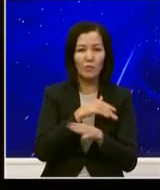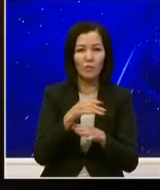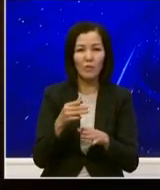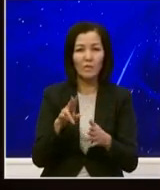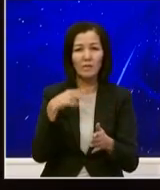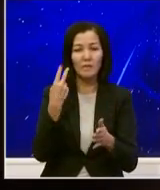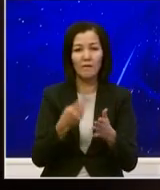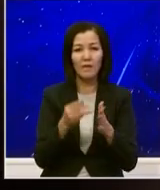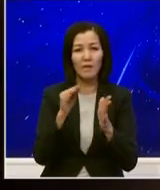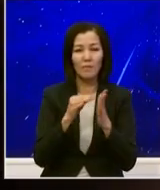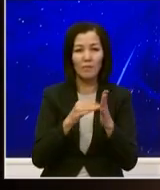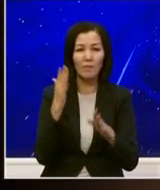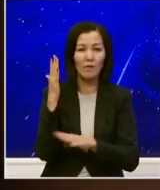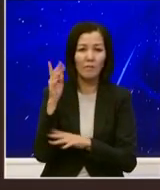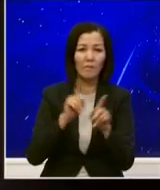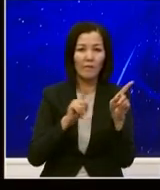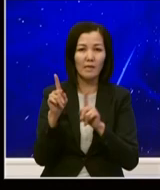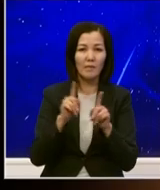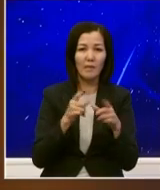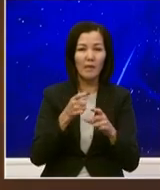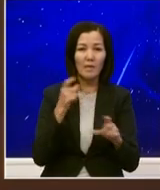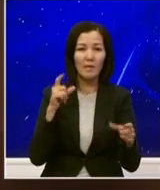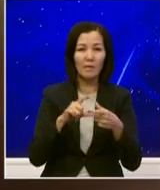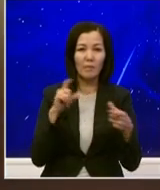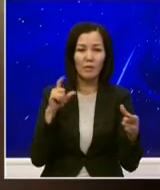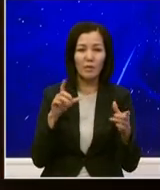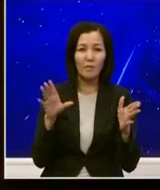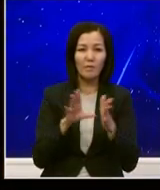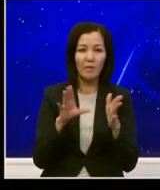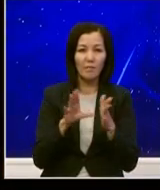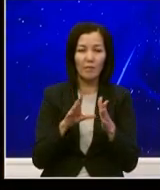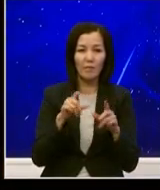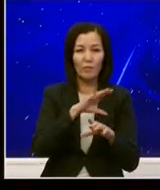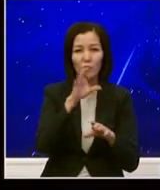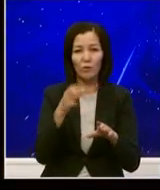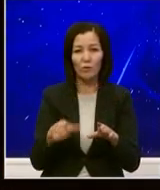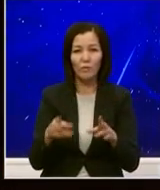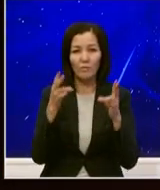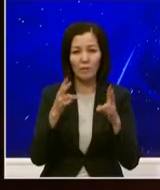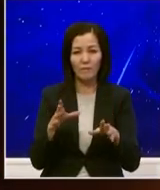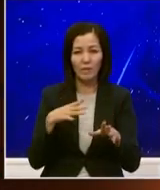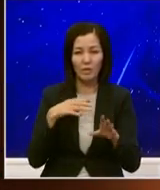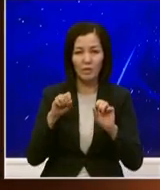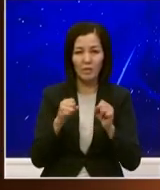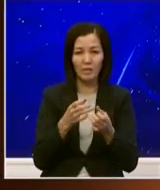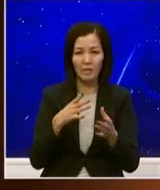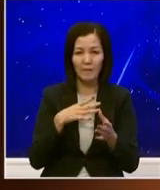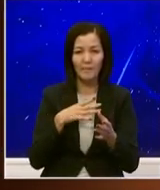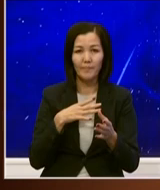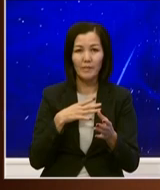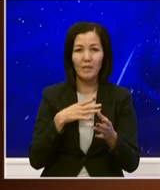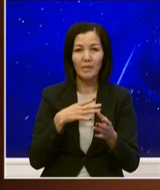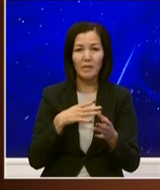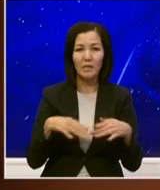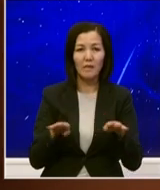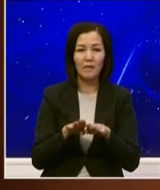обломками, стеклом, ветками деревьев, кирпичами. Водопроводные трубы также были повреждены. Помимо этого были